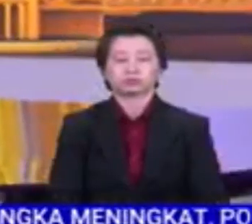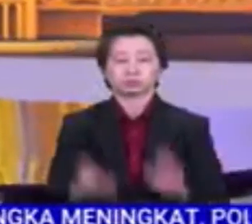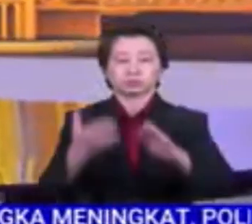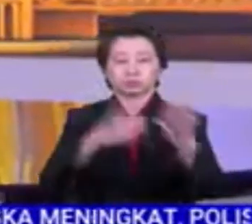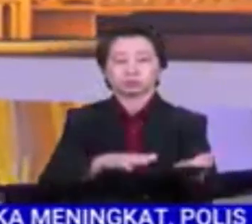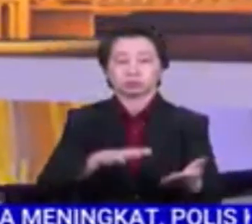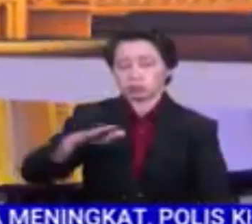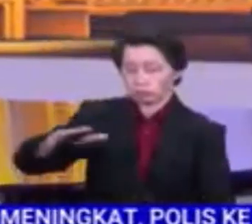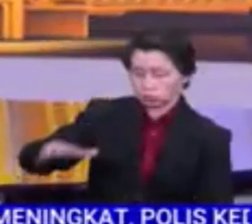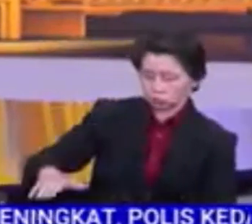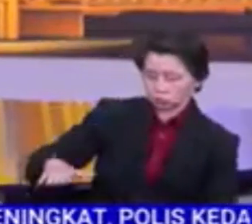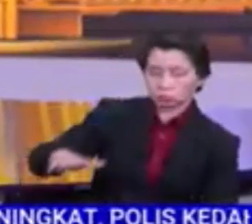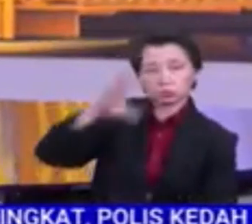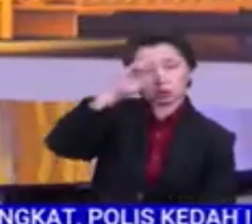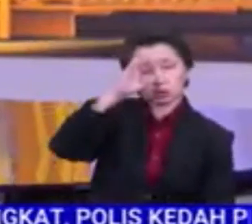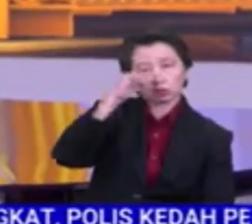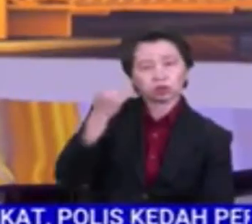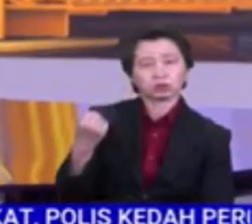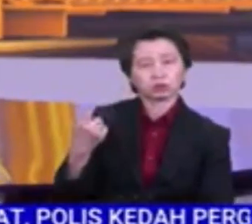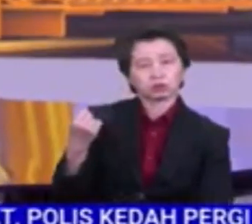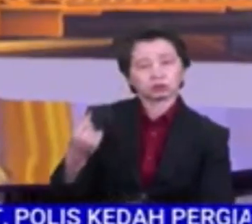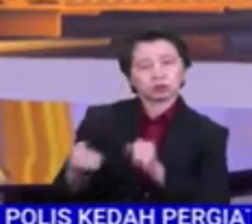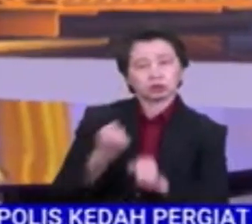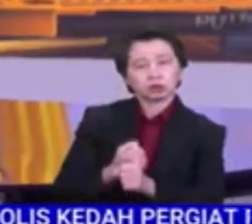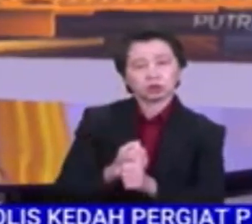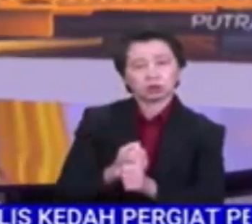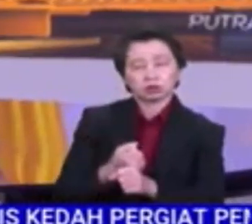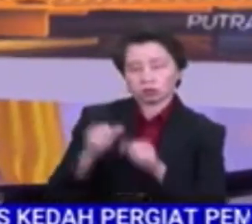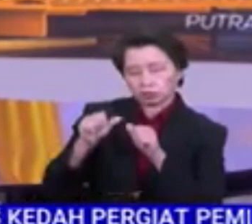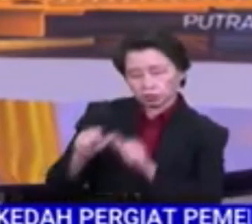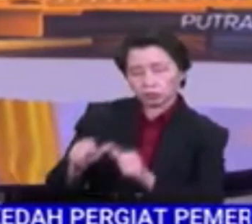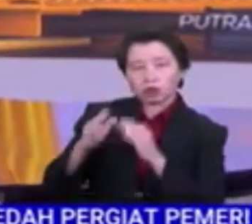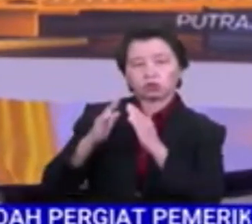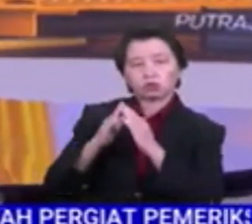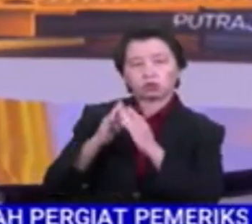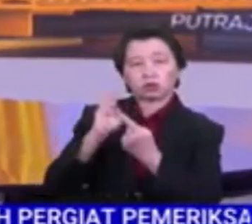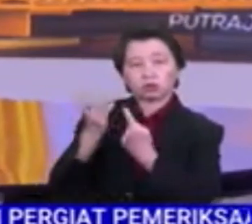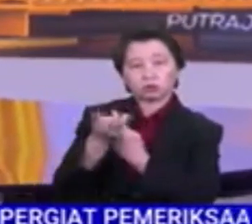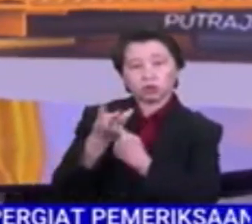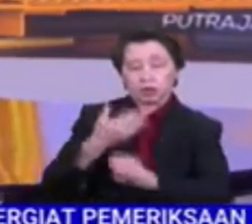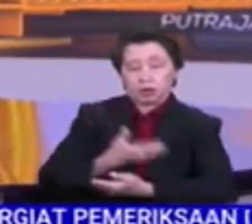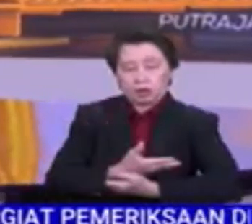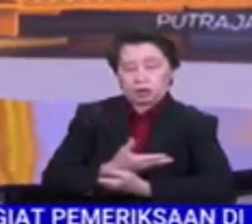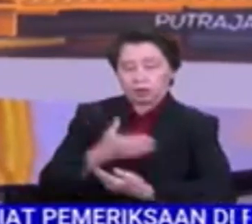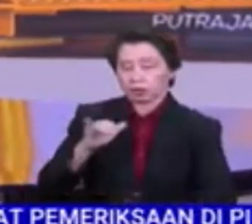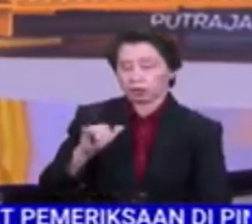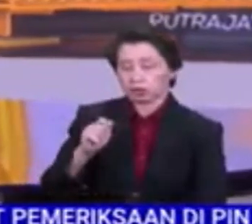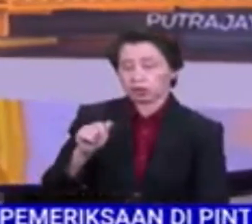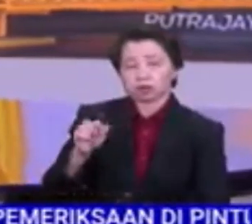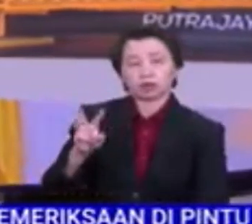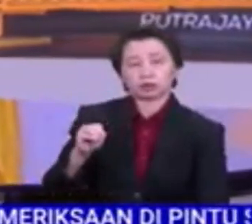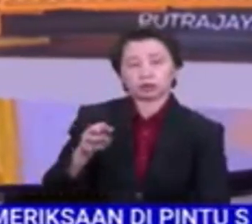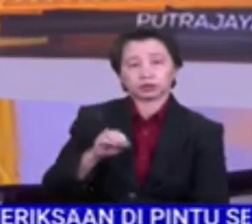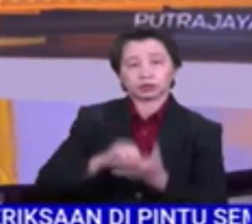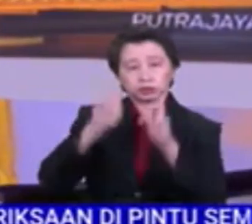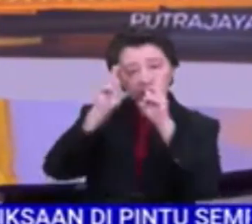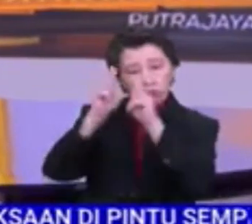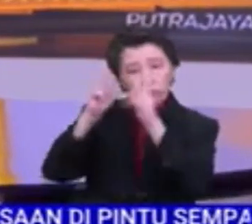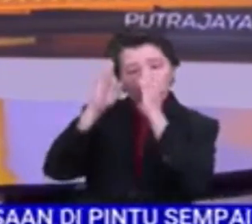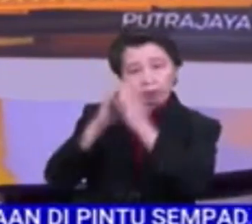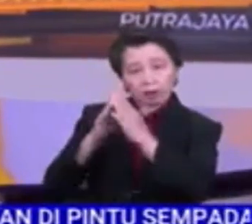Kematian kanak-kanak lelaki berusia 11 tahun yang menghuni sebuah rumah kebajikan untuk anak yatim dan asnaf di Kuantan,